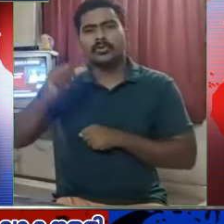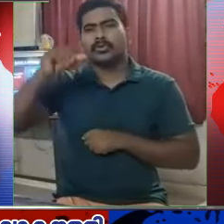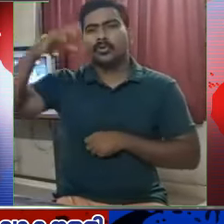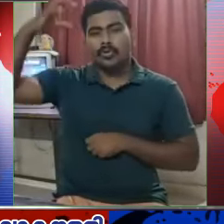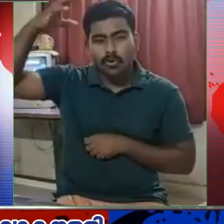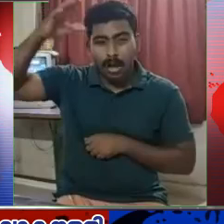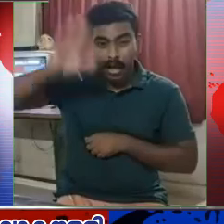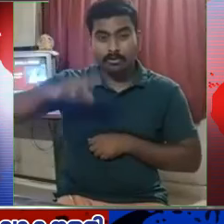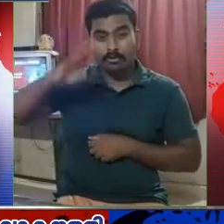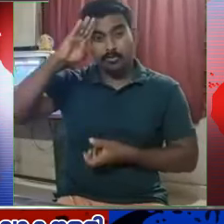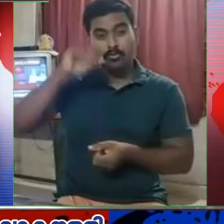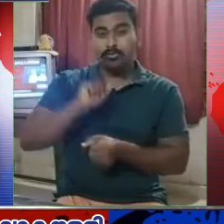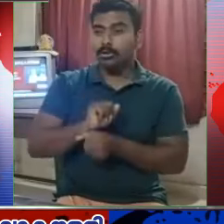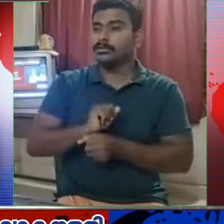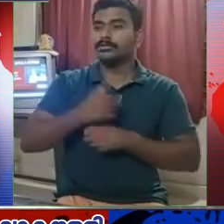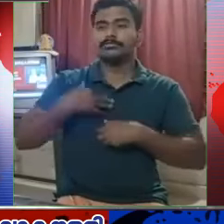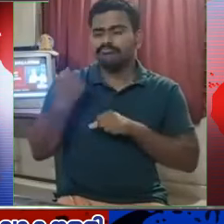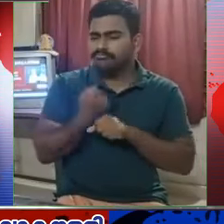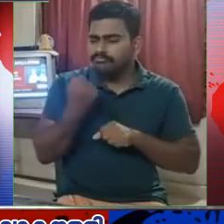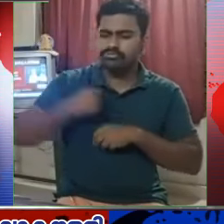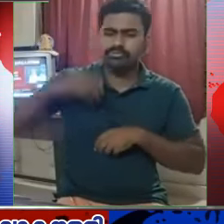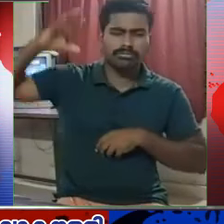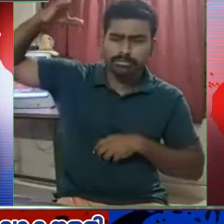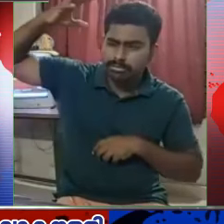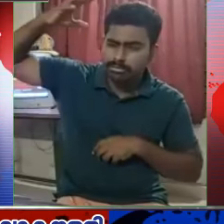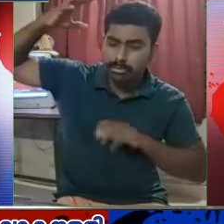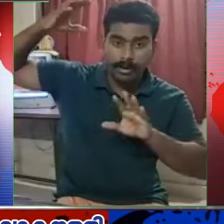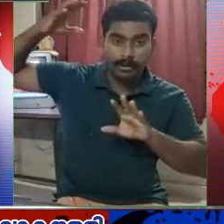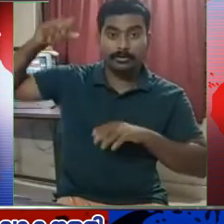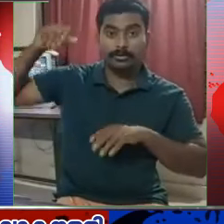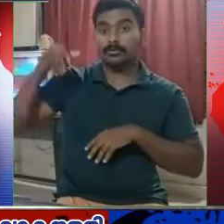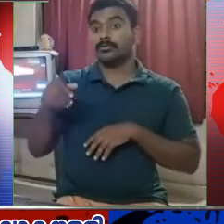അതിന് ജലവിഭവ വകുപ്പും തദ്ദേശഭരണ സ്ഥാപനങ്ങളും